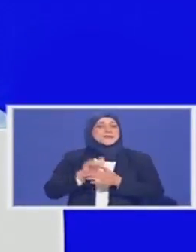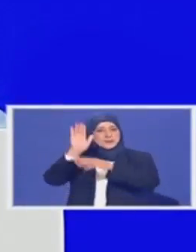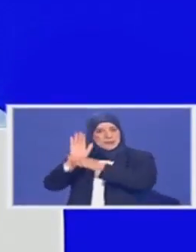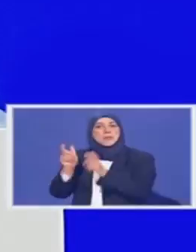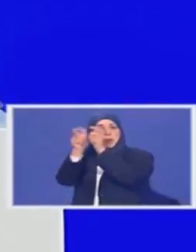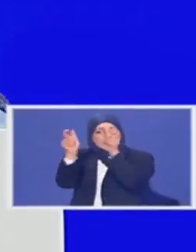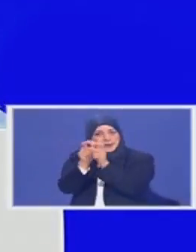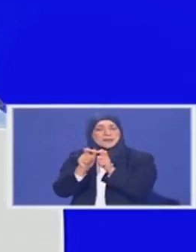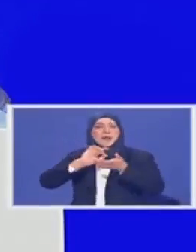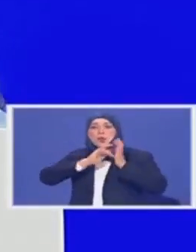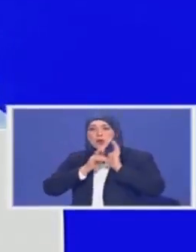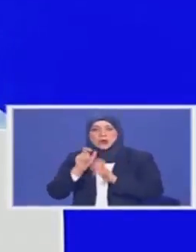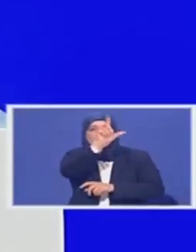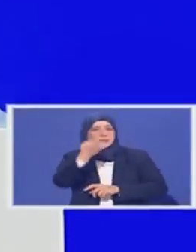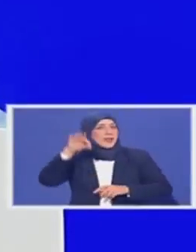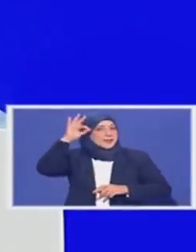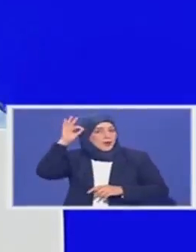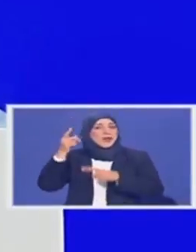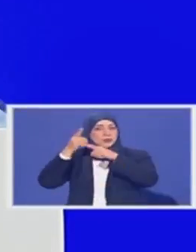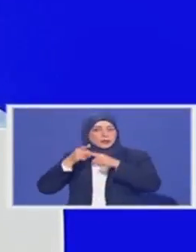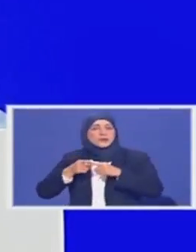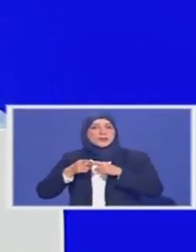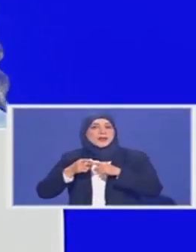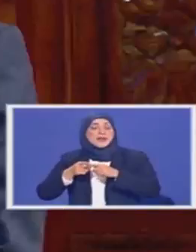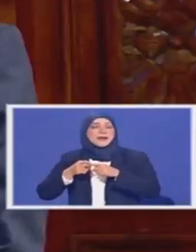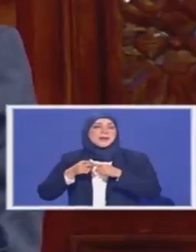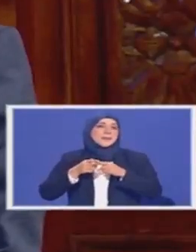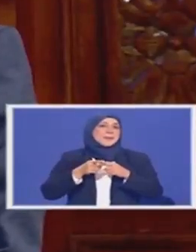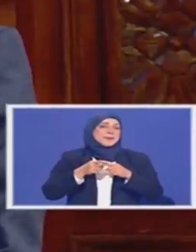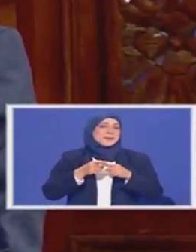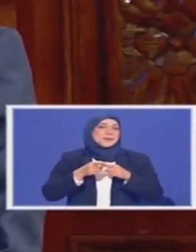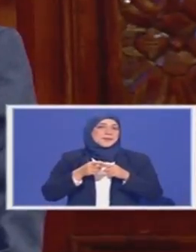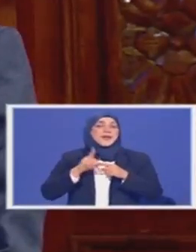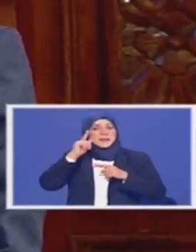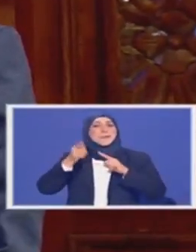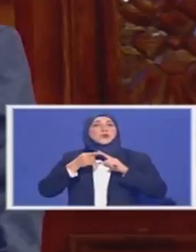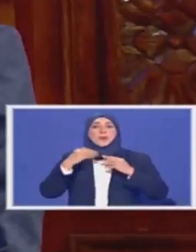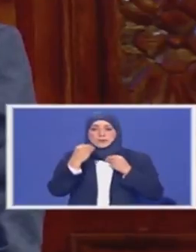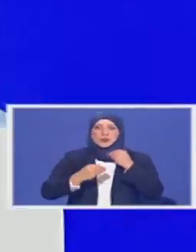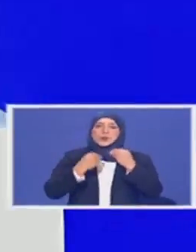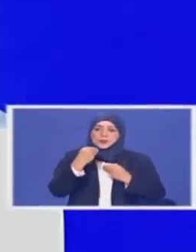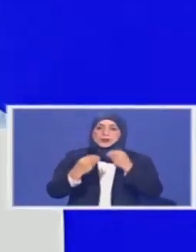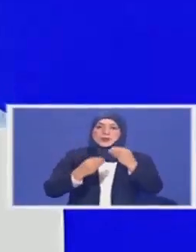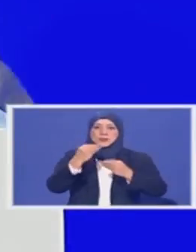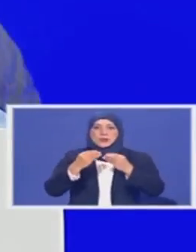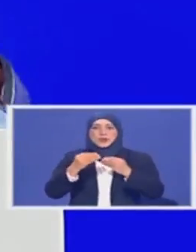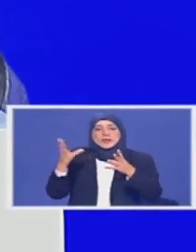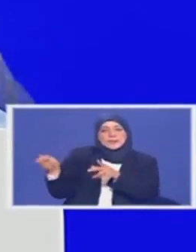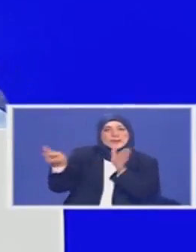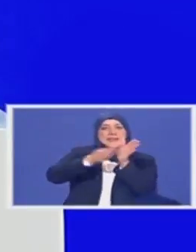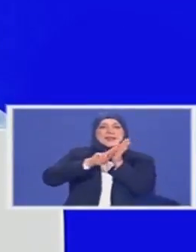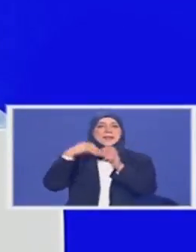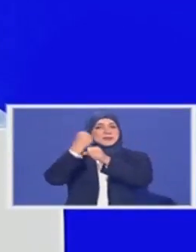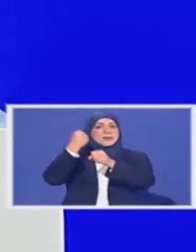مكتسباتنا ونحافظوا على التحكم، ولكن من جهة أخرى نمشي تدريجيا في استعادة